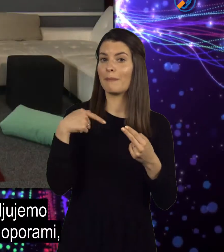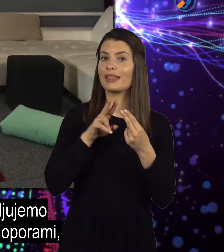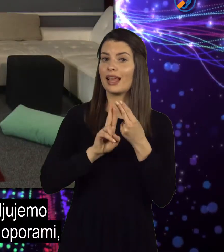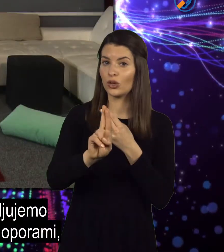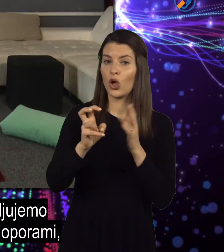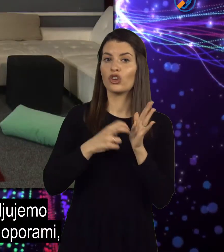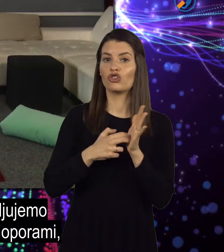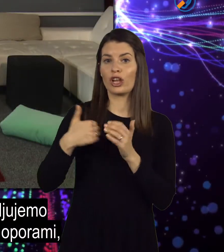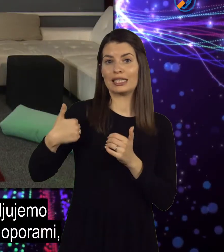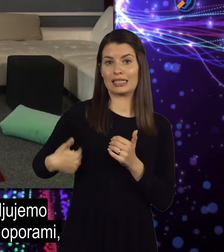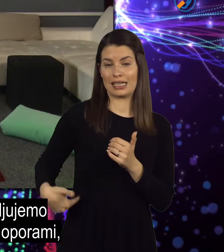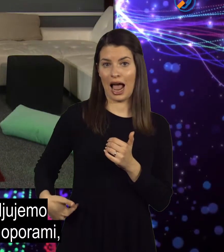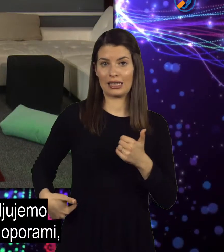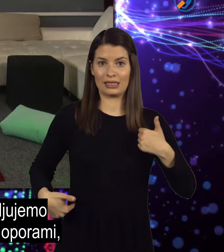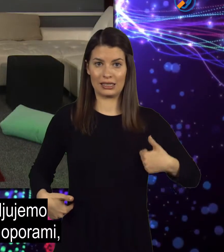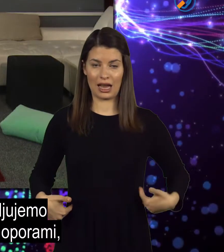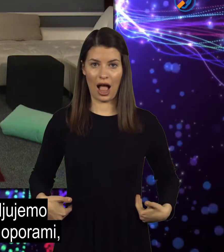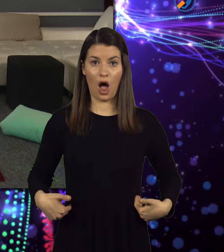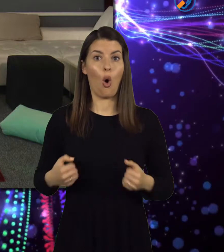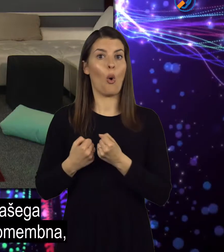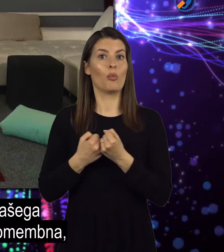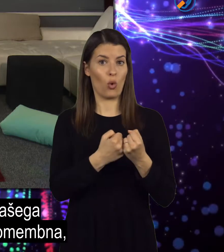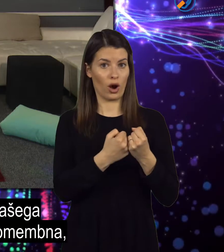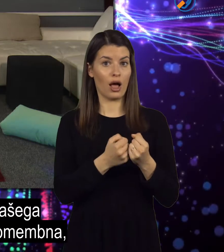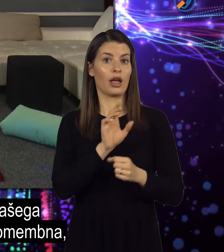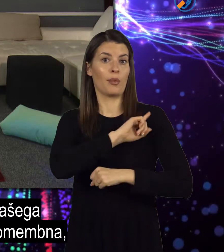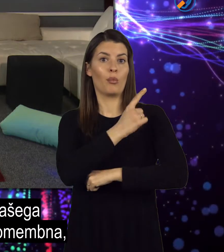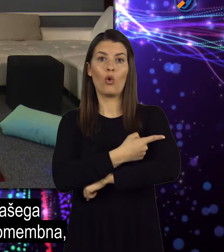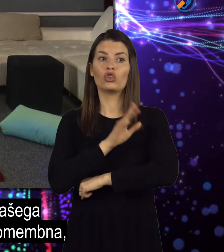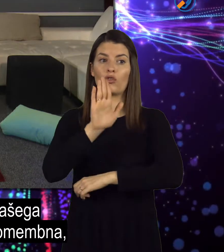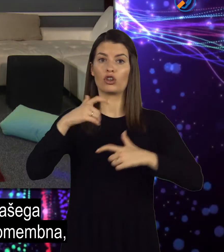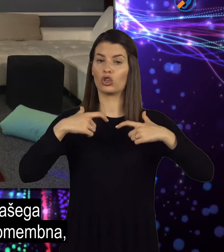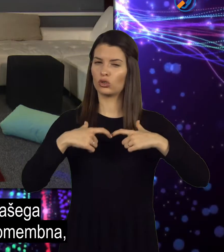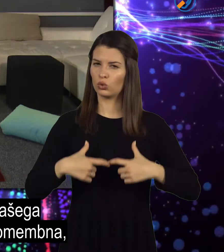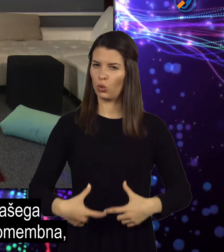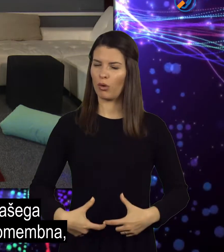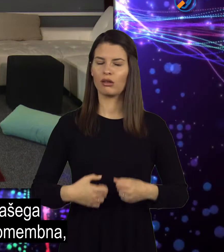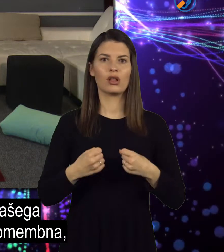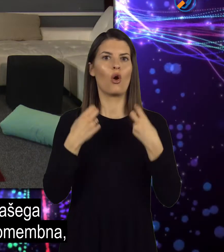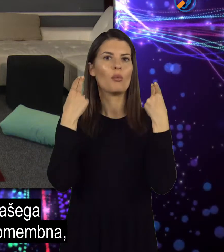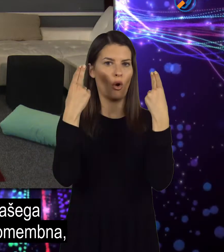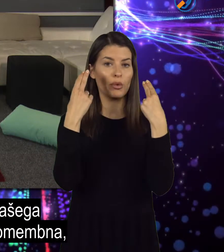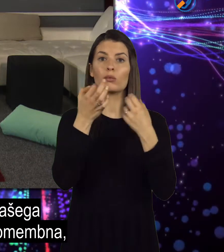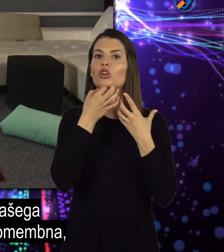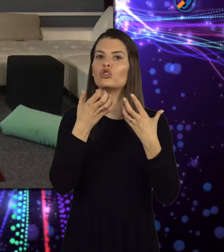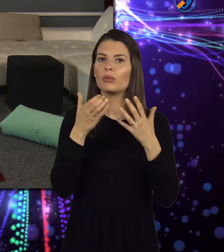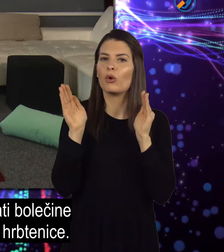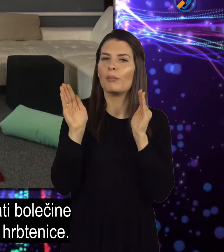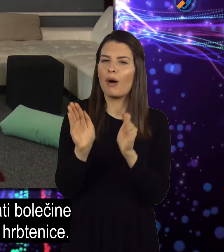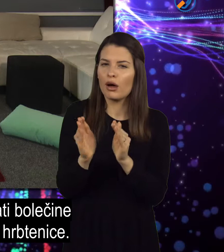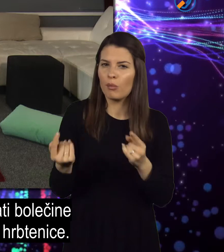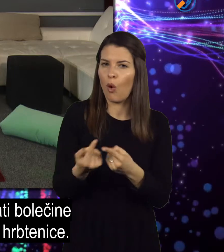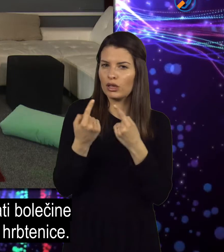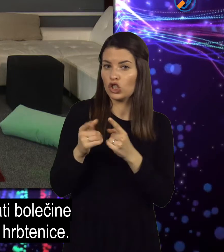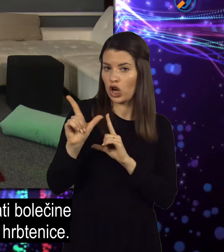Zdaj pa nadaljujemo še s stranskimi oporami, zato ker je moč vašega trupa izjemno pomembna, če